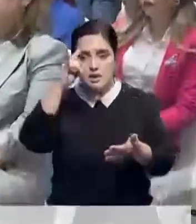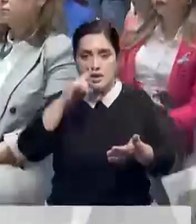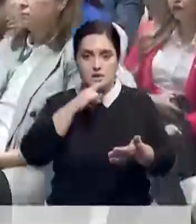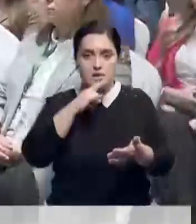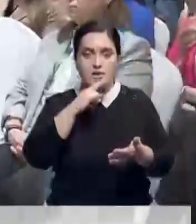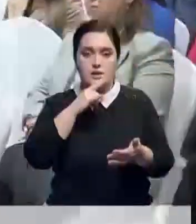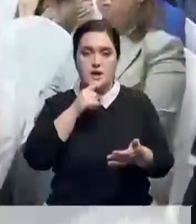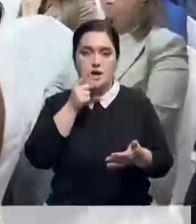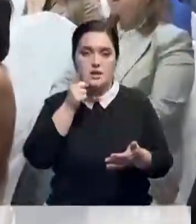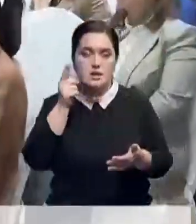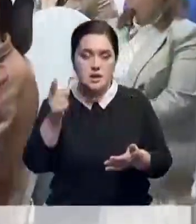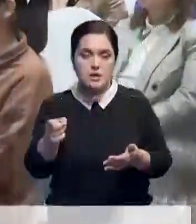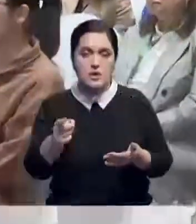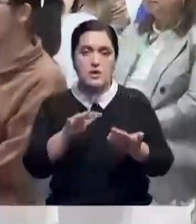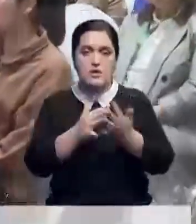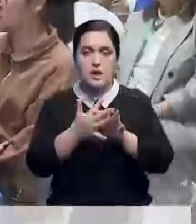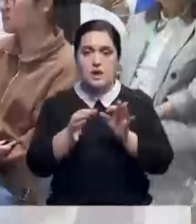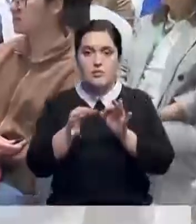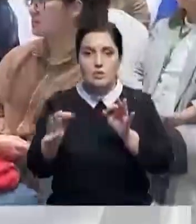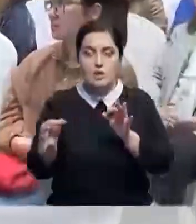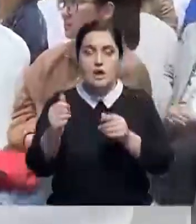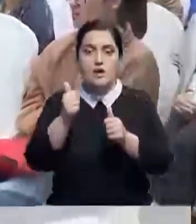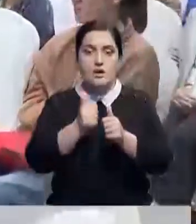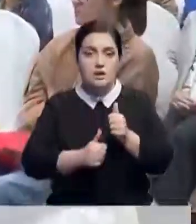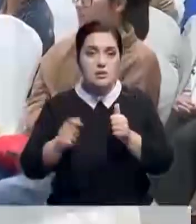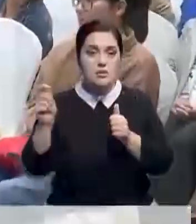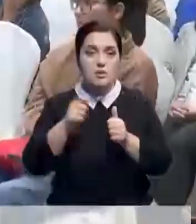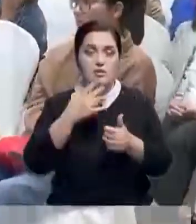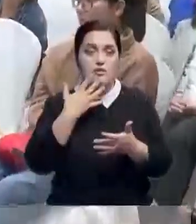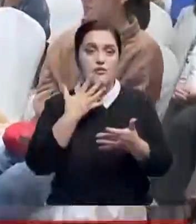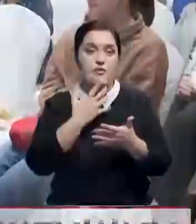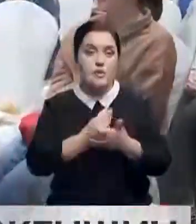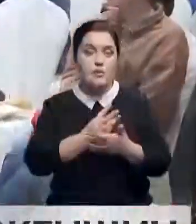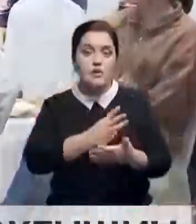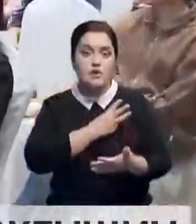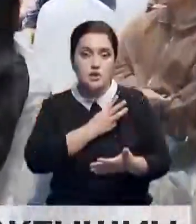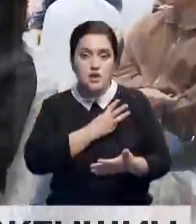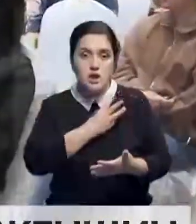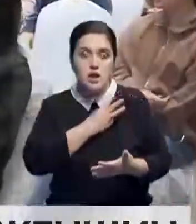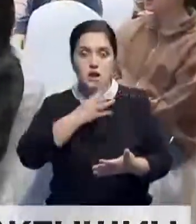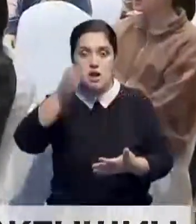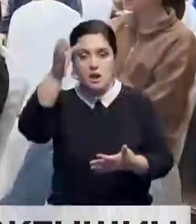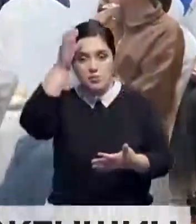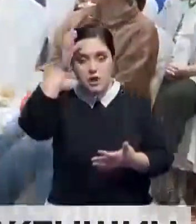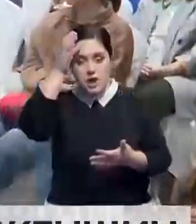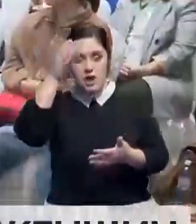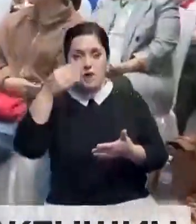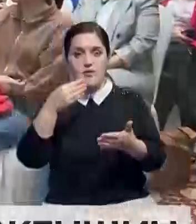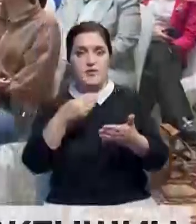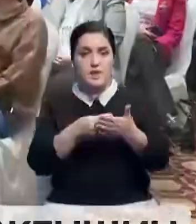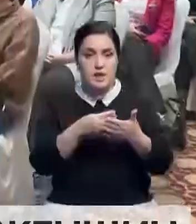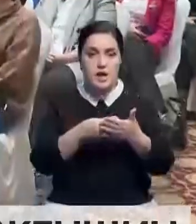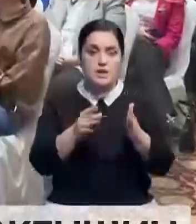том числе отдаленных населенных пунктов. Каждая приехала со своими инициативами в части образования, финансовой,